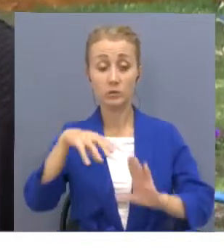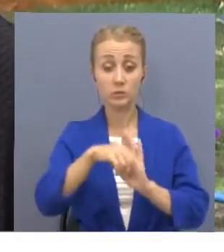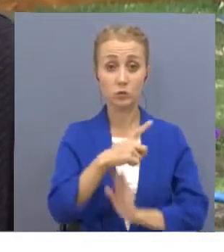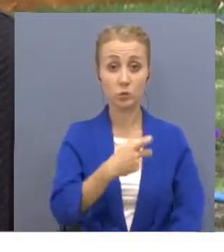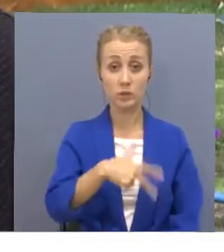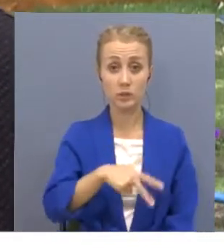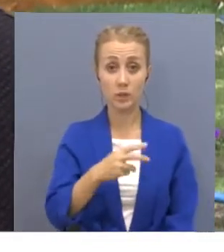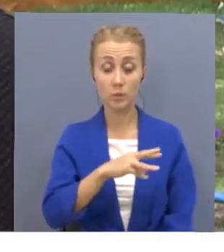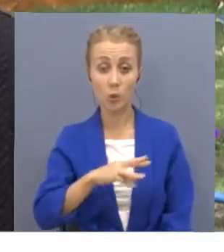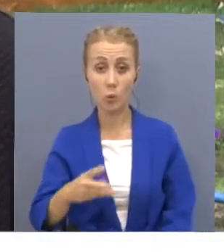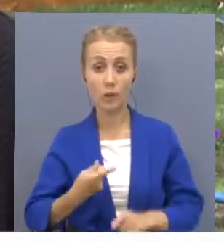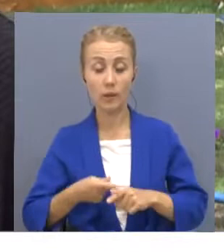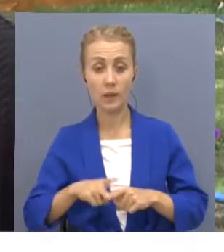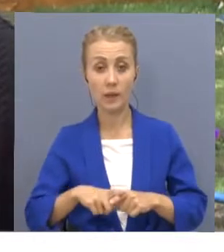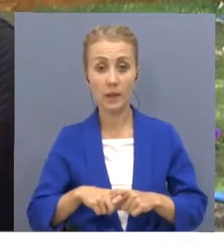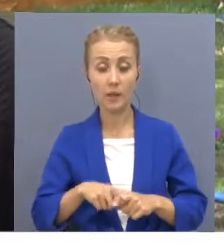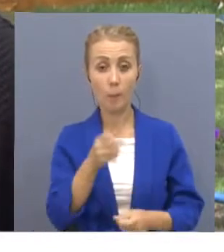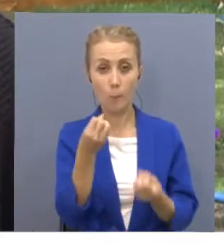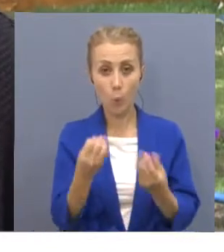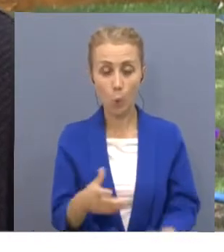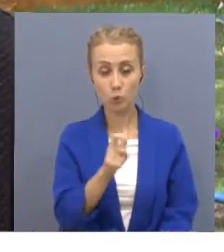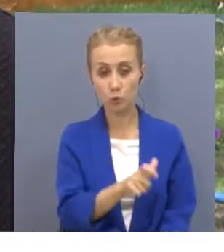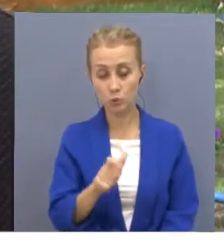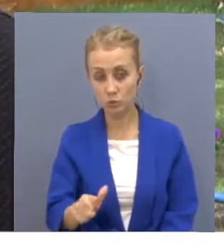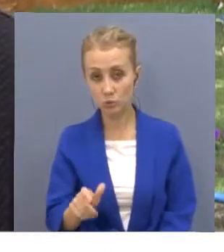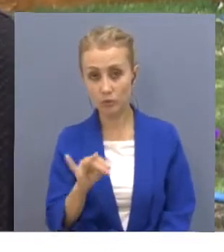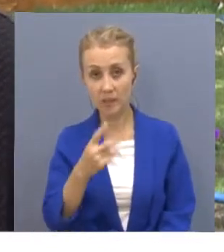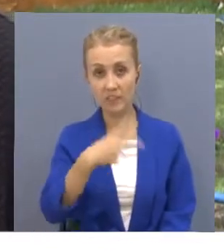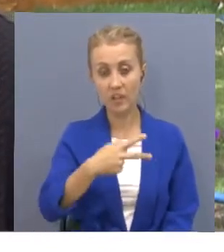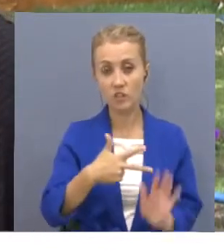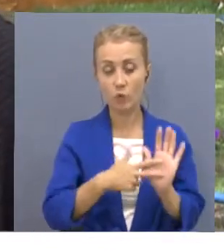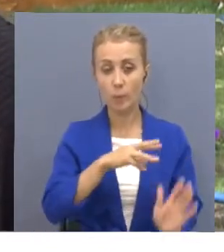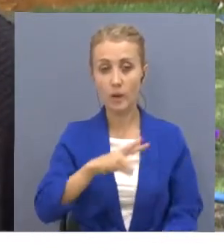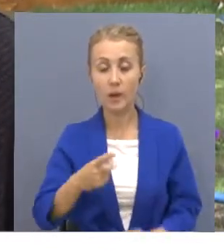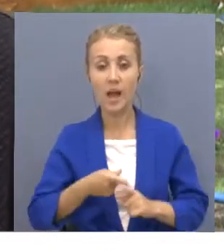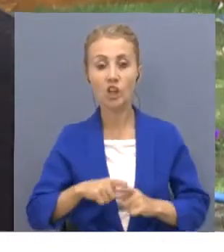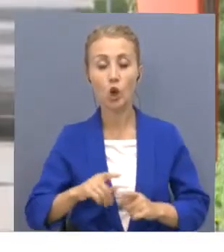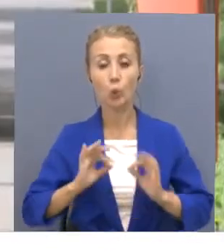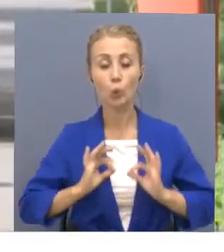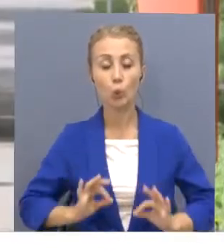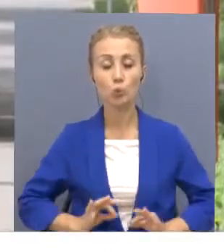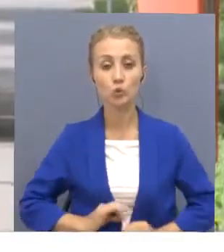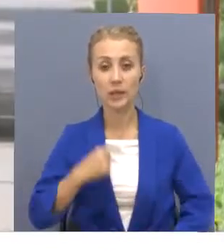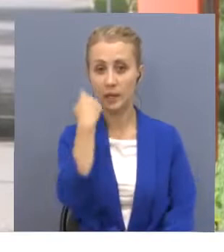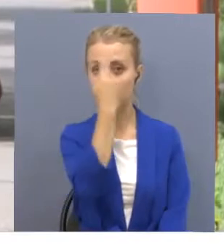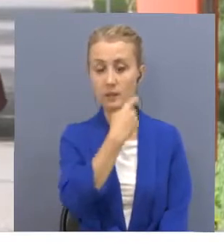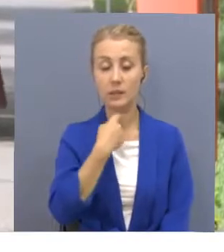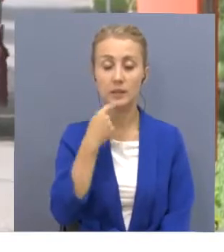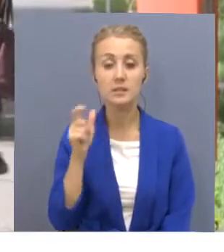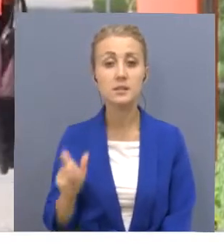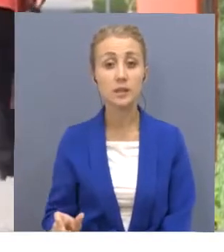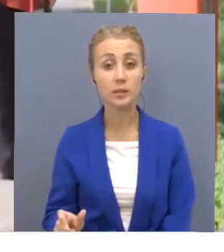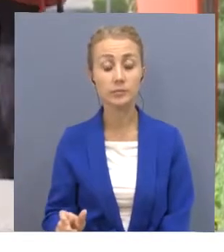133 миллиона – это у нас физические лица, и 28 миллионов – это у нас юридические лица.